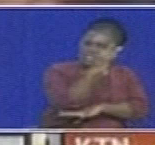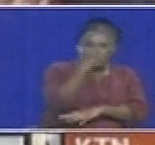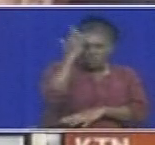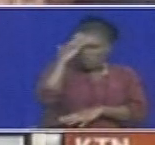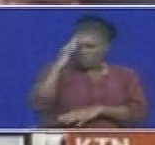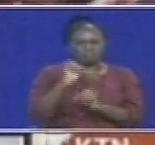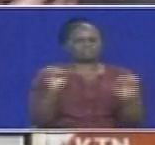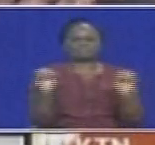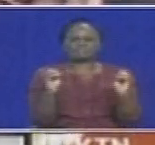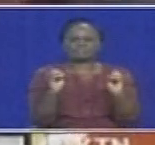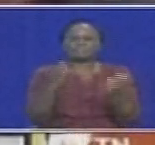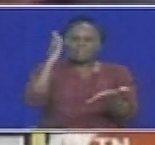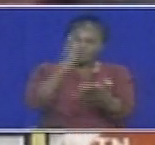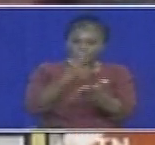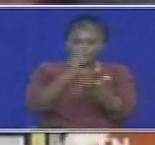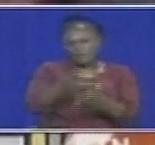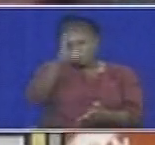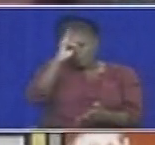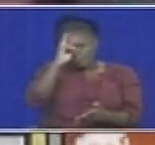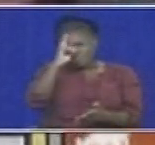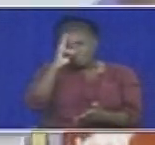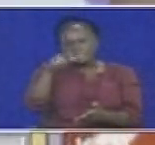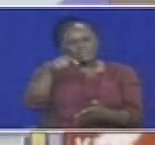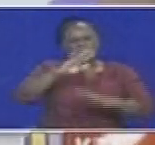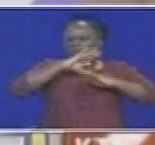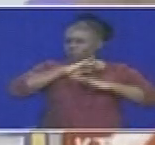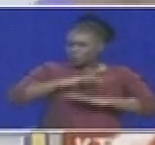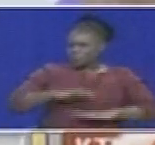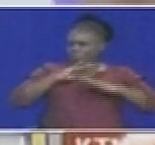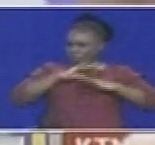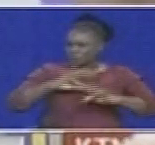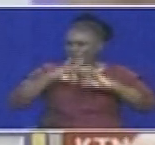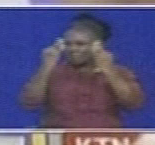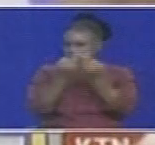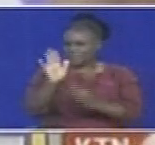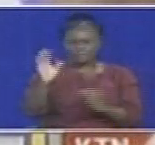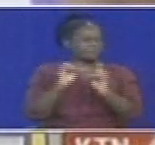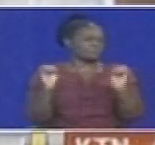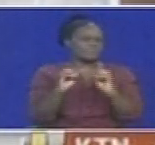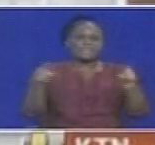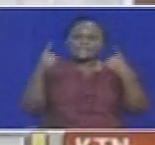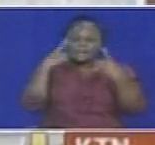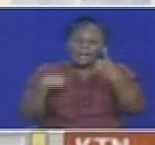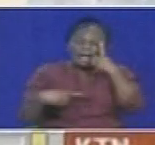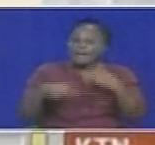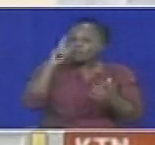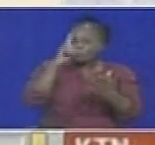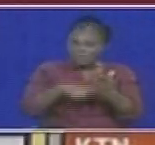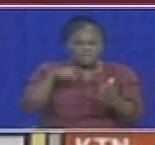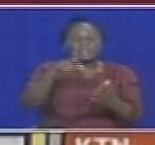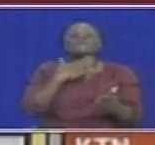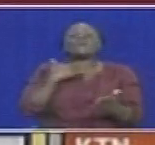gani. Hakikisho hili la polisi hata hivyo halijatuliza nyoyo za familia hizi, huku kilio chao kikiwa cha kudai